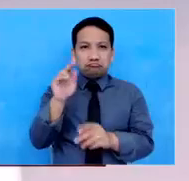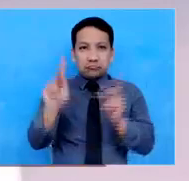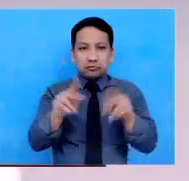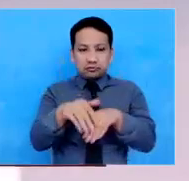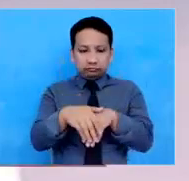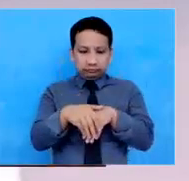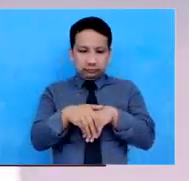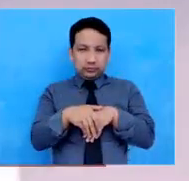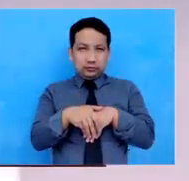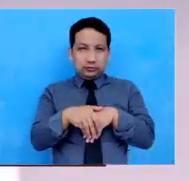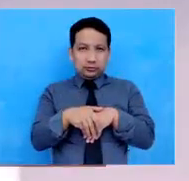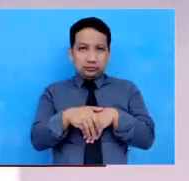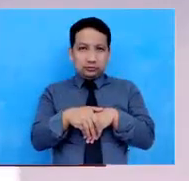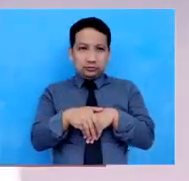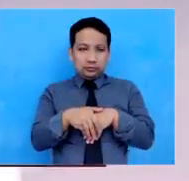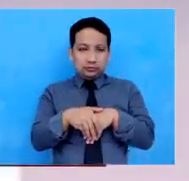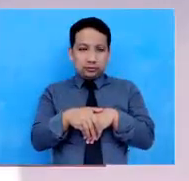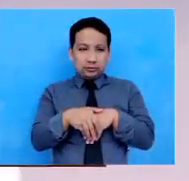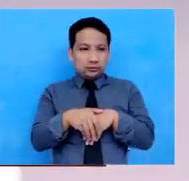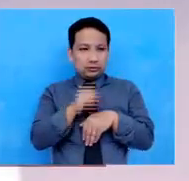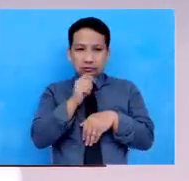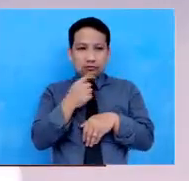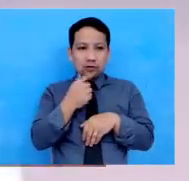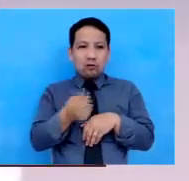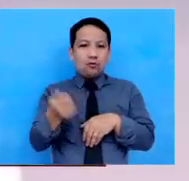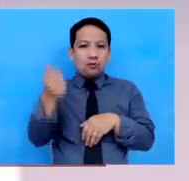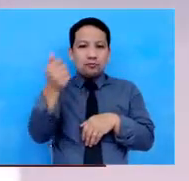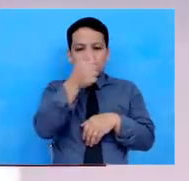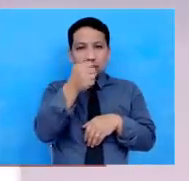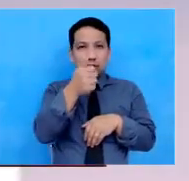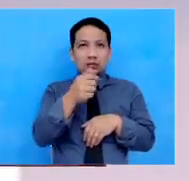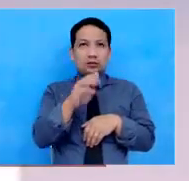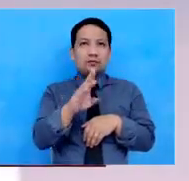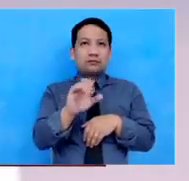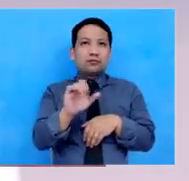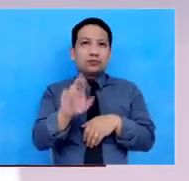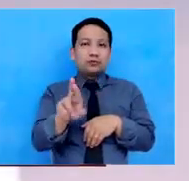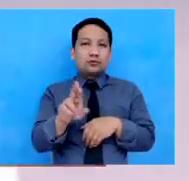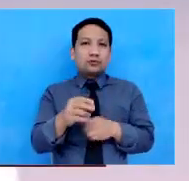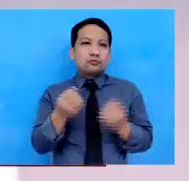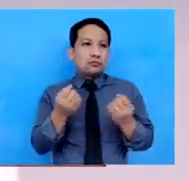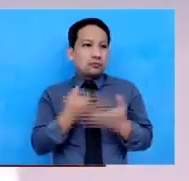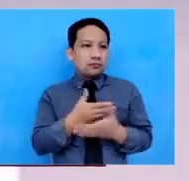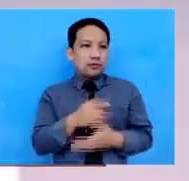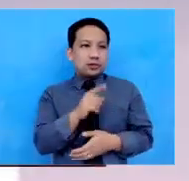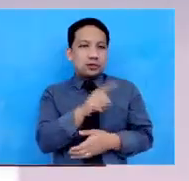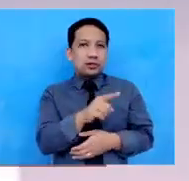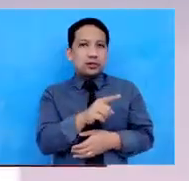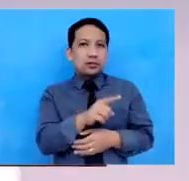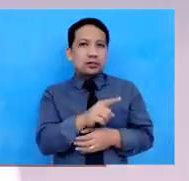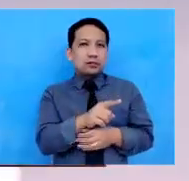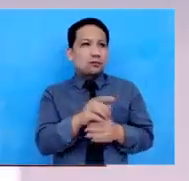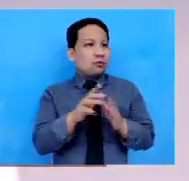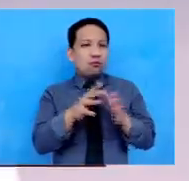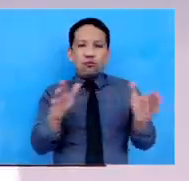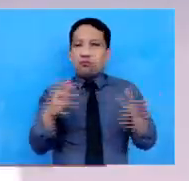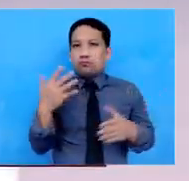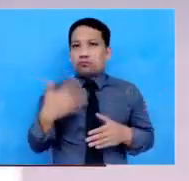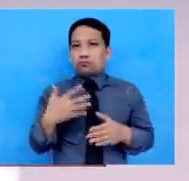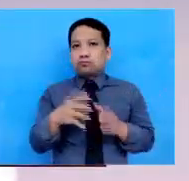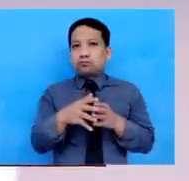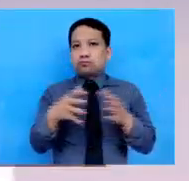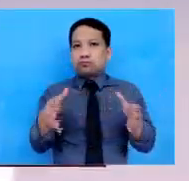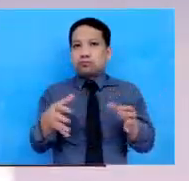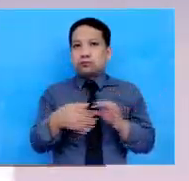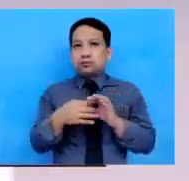head of the Bucor. The fear of General Bantag is just tremendous and unbelievable from the eyes